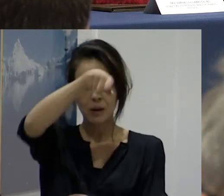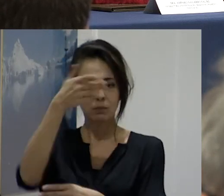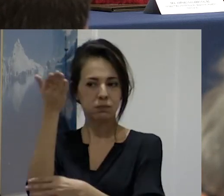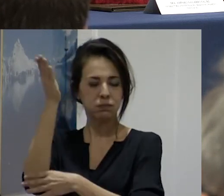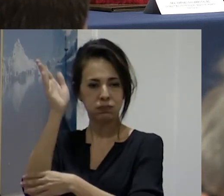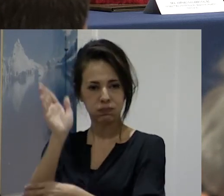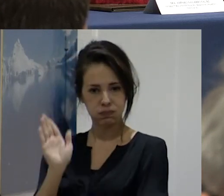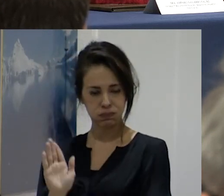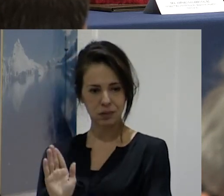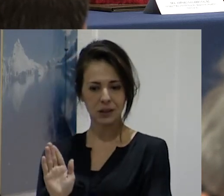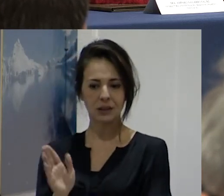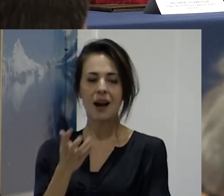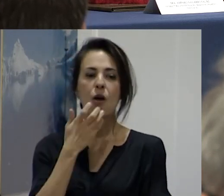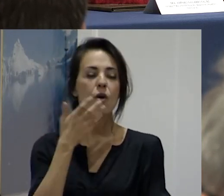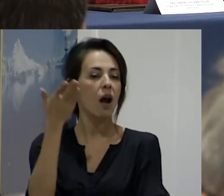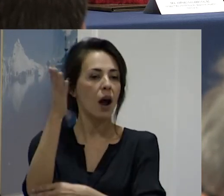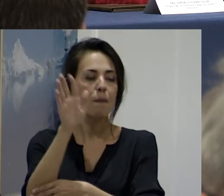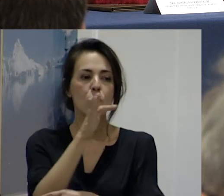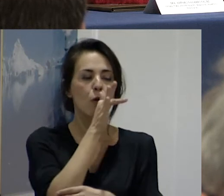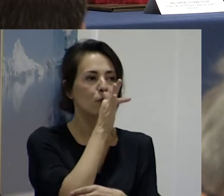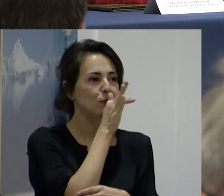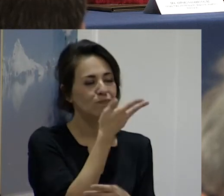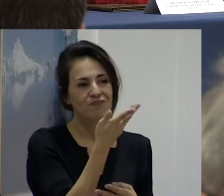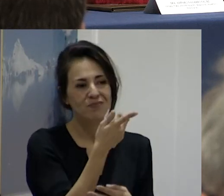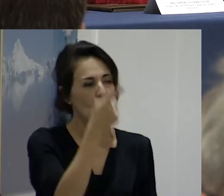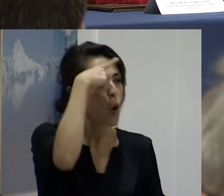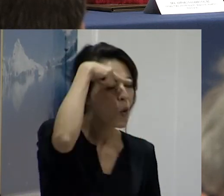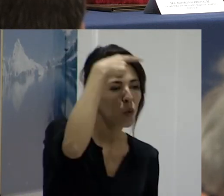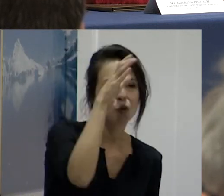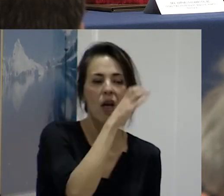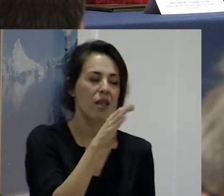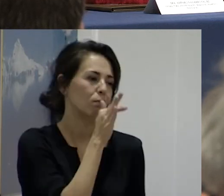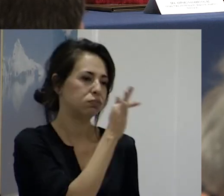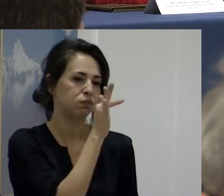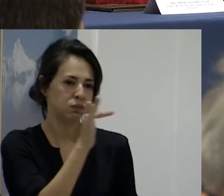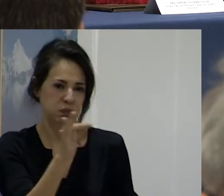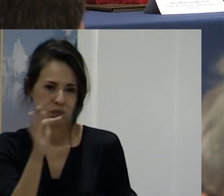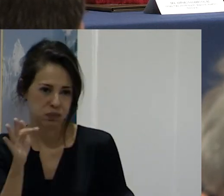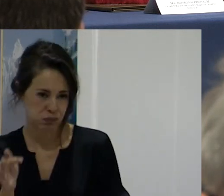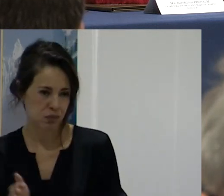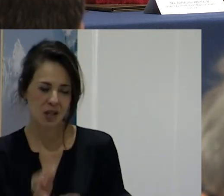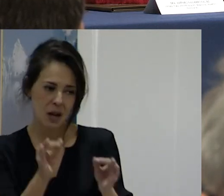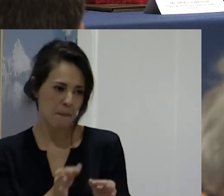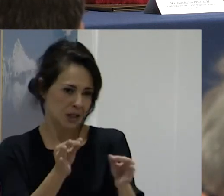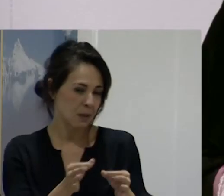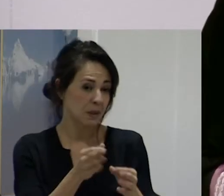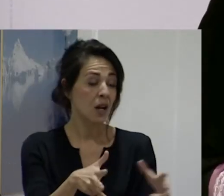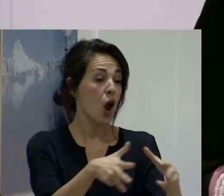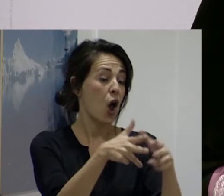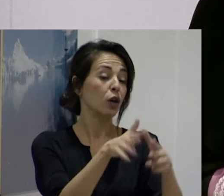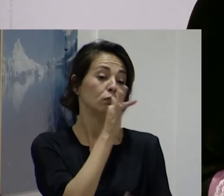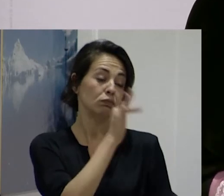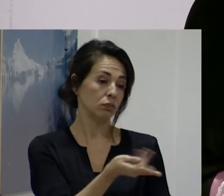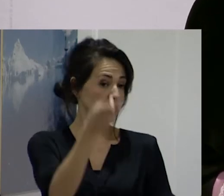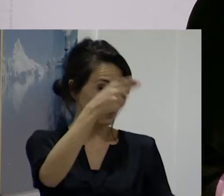valenciana de compromís permanent en la cultura i en la ciència i també de compromís en la societat.